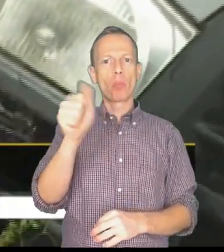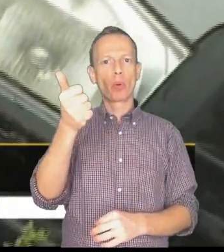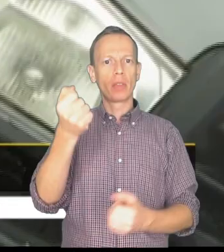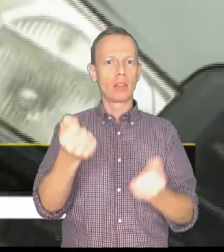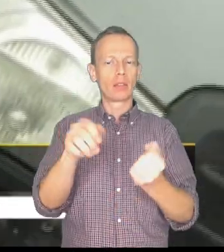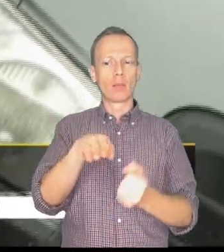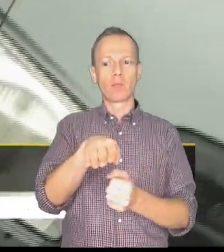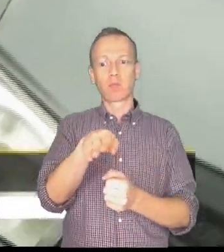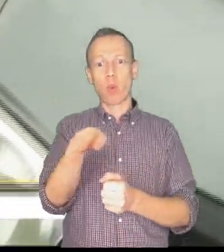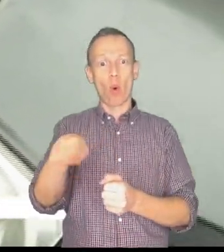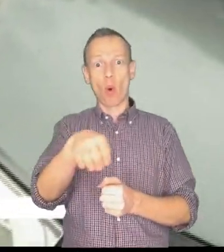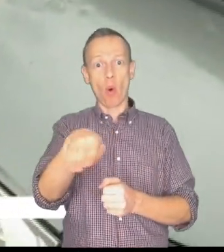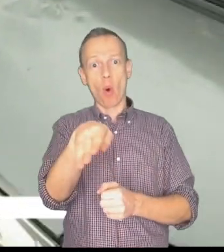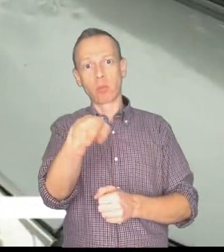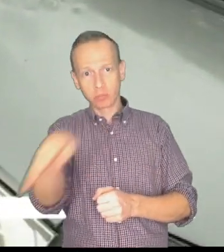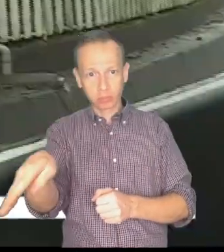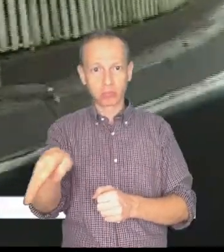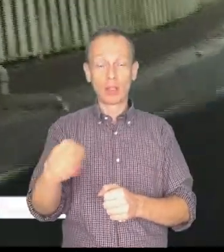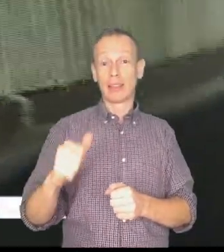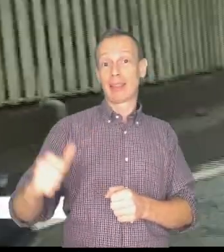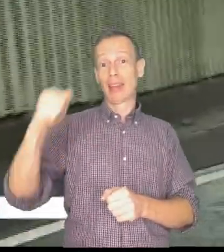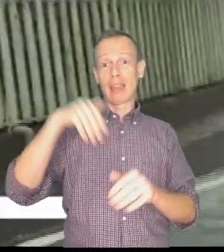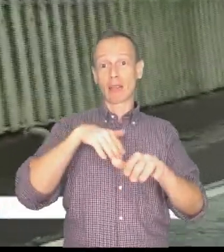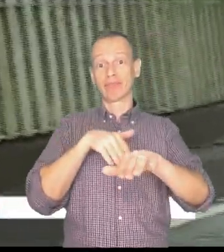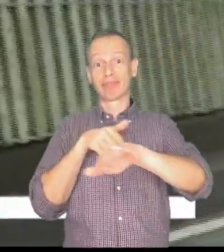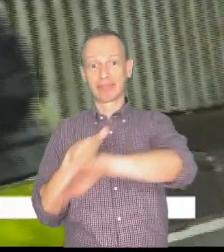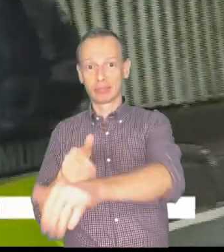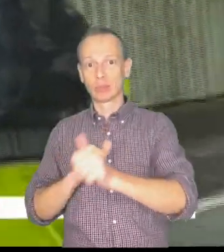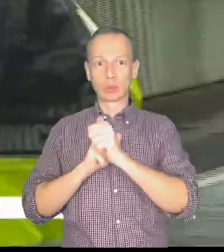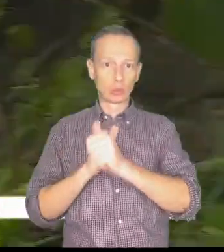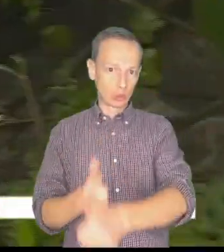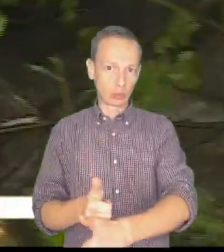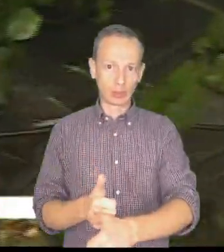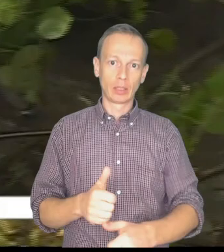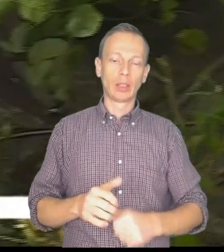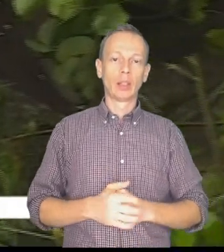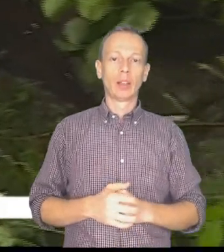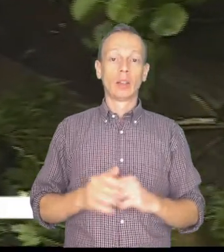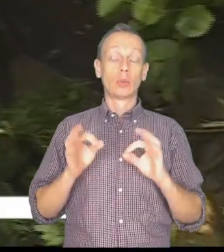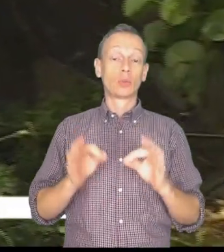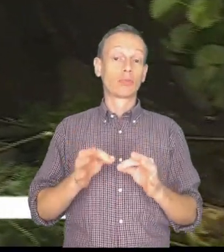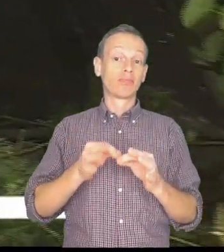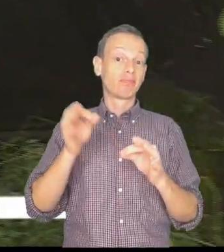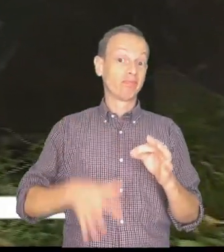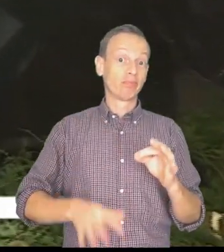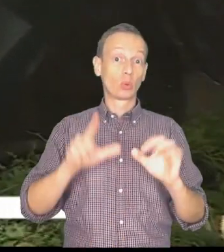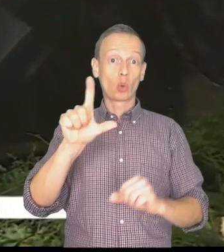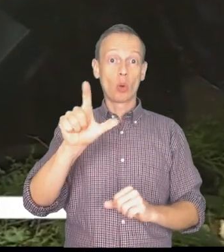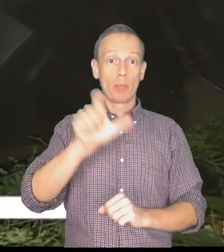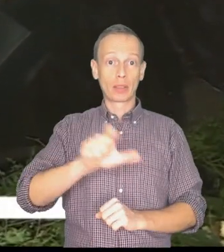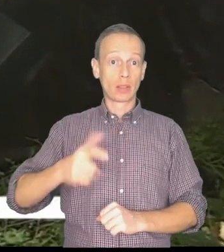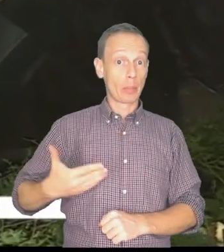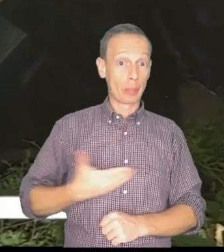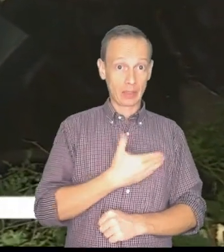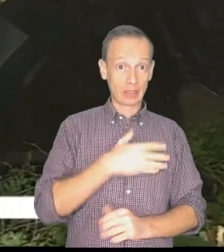trouvait devant a perdu le contrôle dans sa chute. Il a entraîné avec lui le camion qui était derrière. Bilan, deux